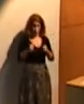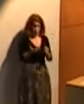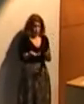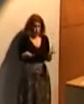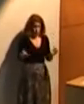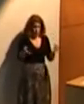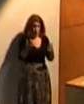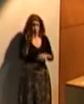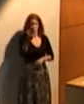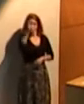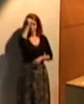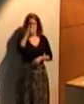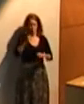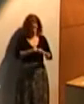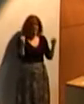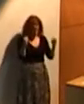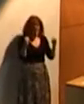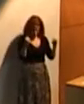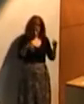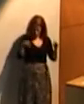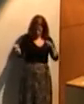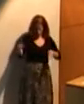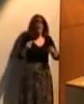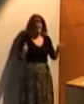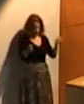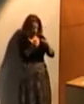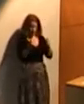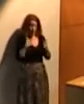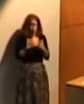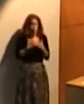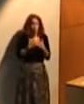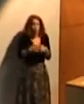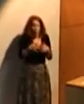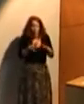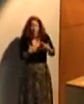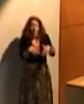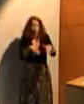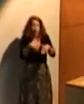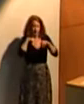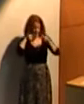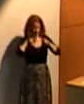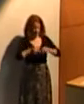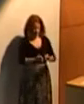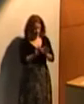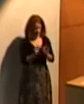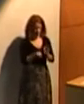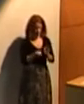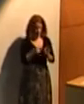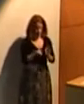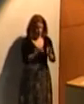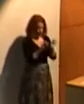le vivant de le modifier et d'en connaître je dirais les rouages et les plus intimes pour essayer de voir ce qu'on pourrait retirer